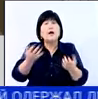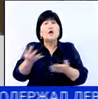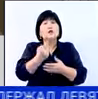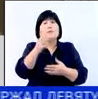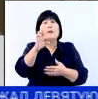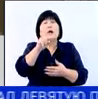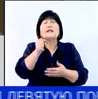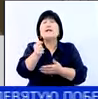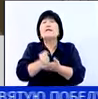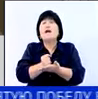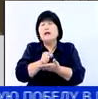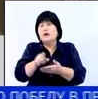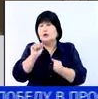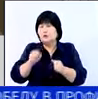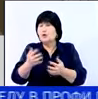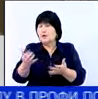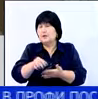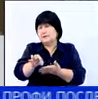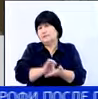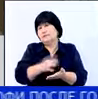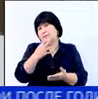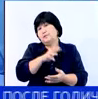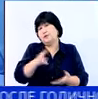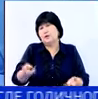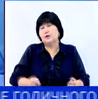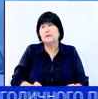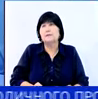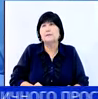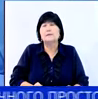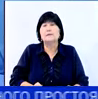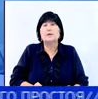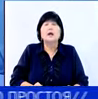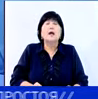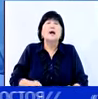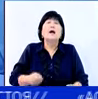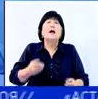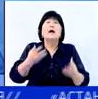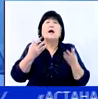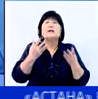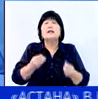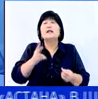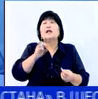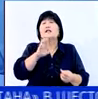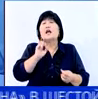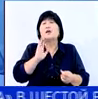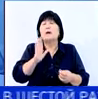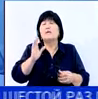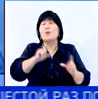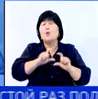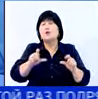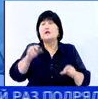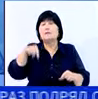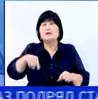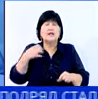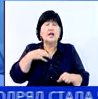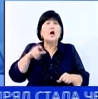в базе данных. Ее можно будет получить за 5 минут. День Назарбаев университет прошел в Кызылорде. Школьники